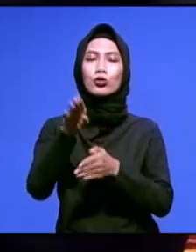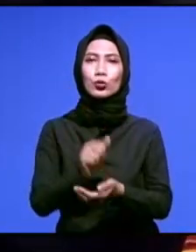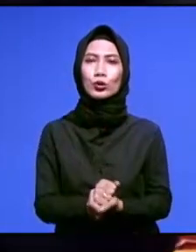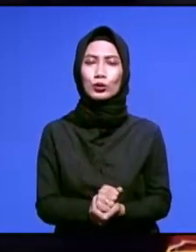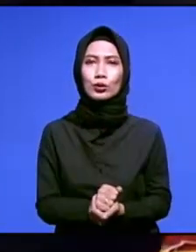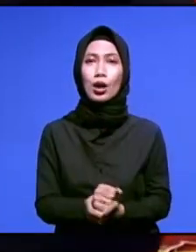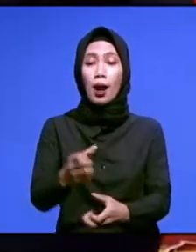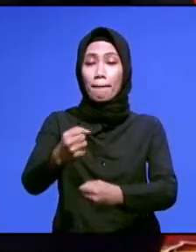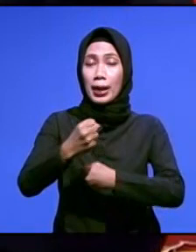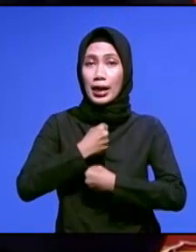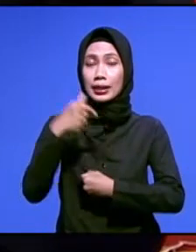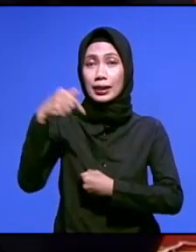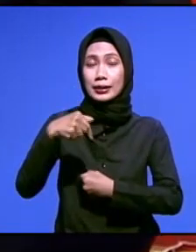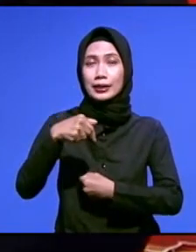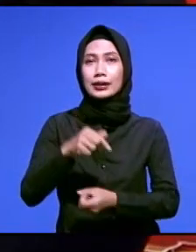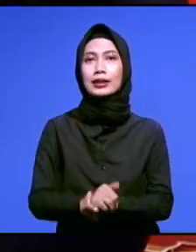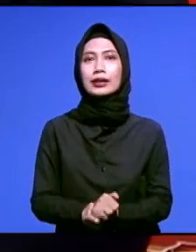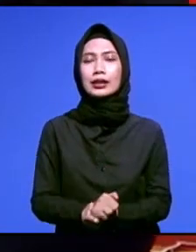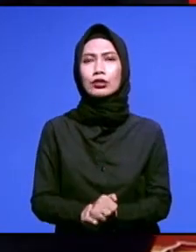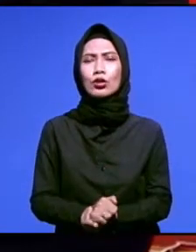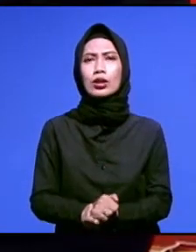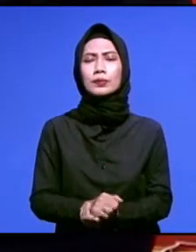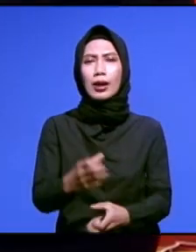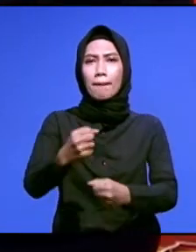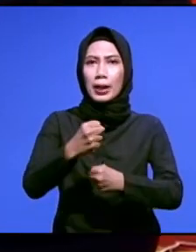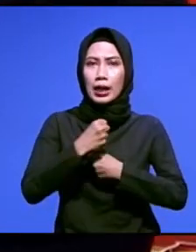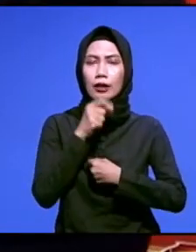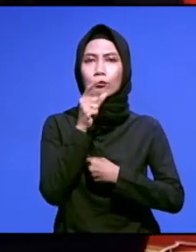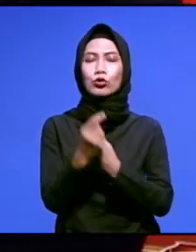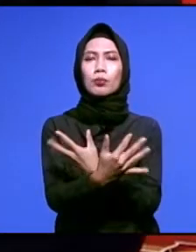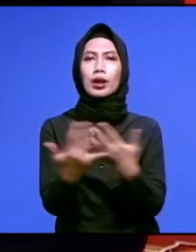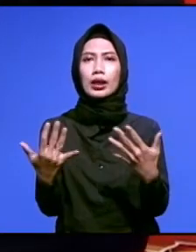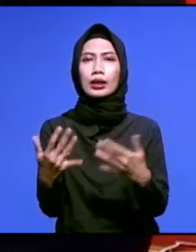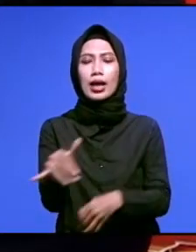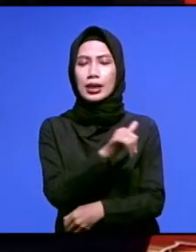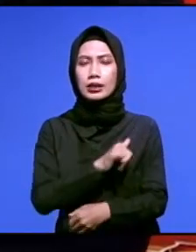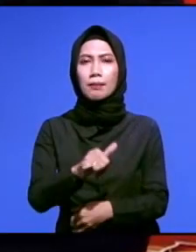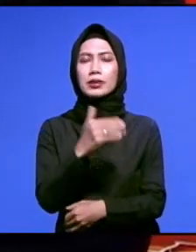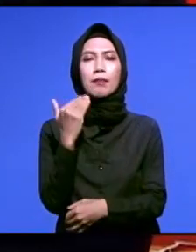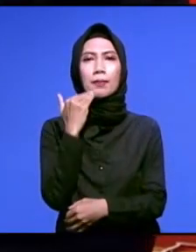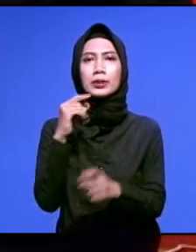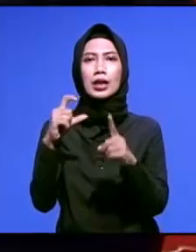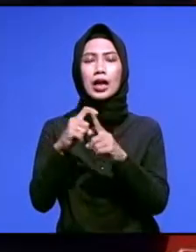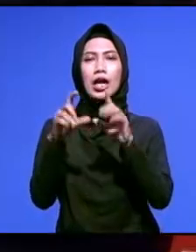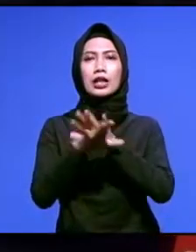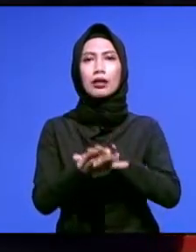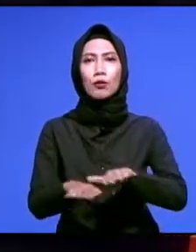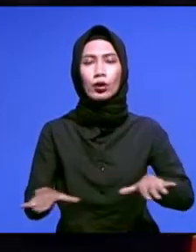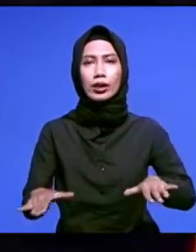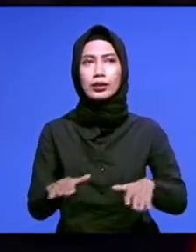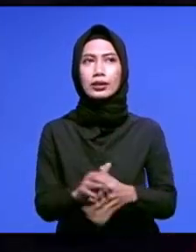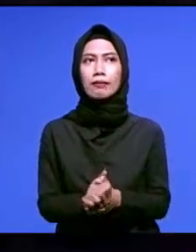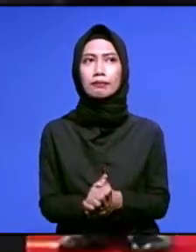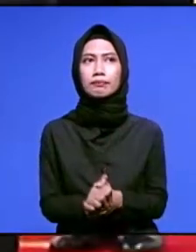saya adalah penghargaan kepada rakyat juga, karena kita sama-sama menjaga demokrasi dari kepala negara, dari presiden, tadi apa yang